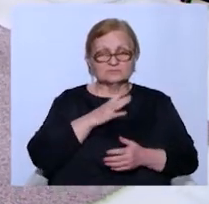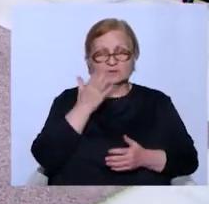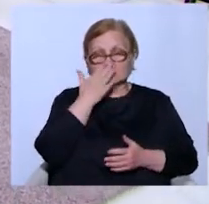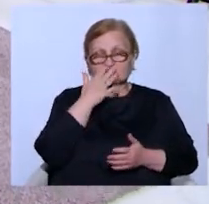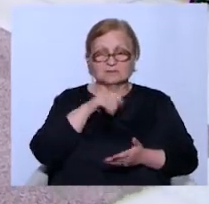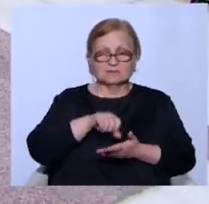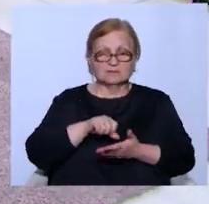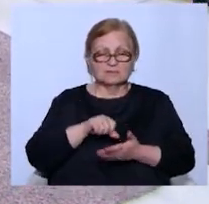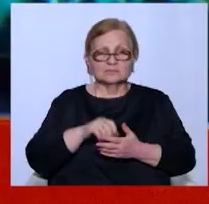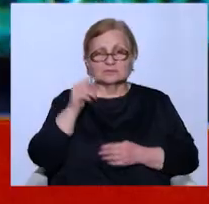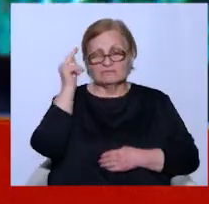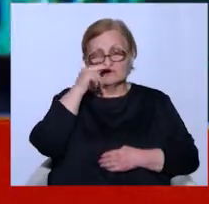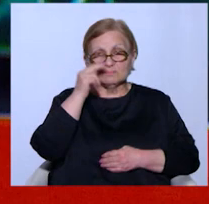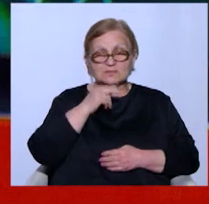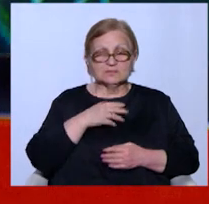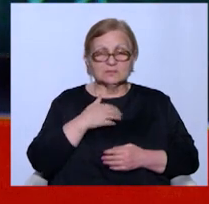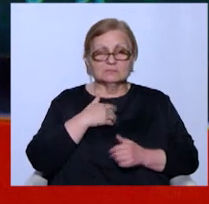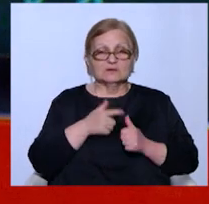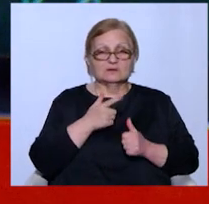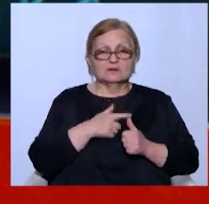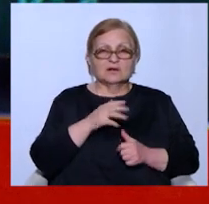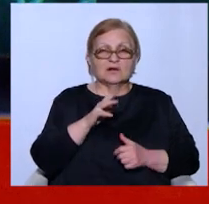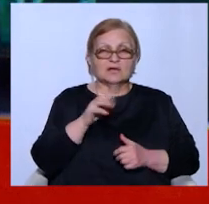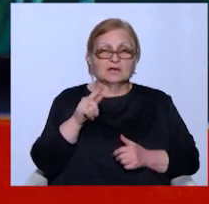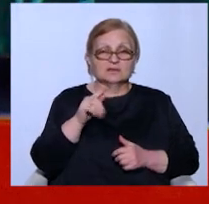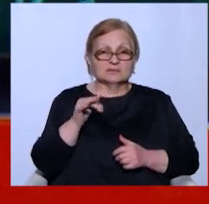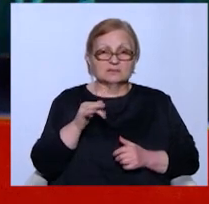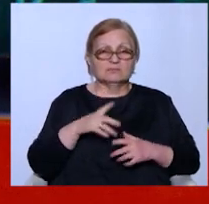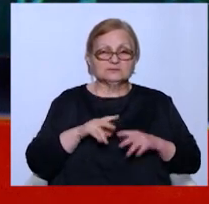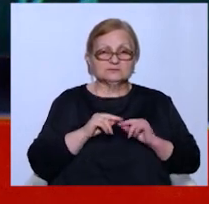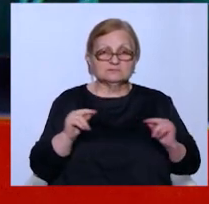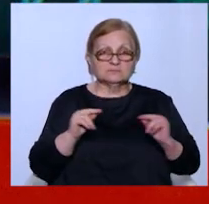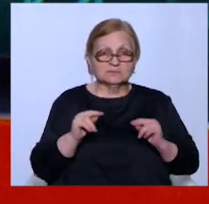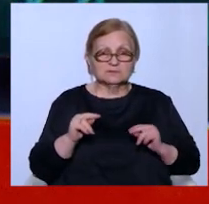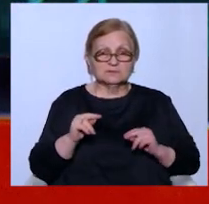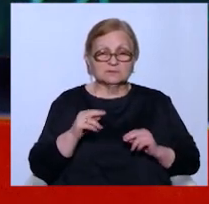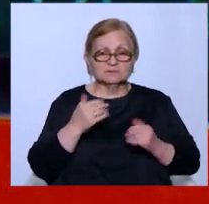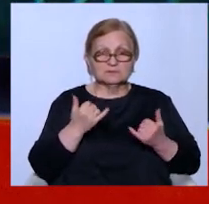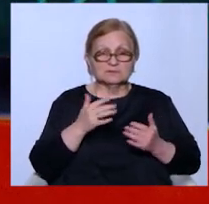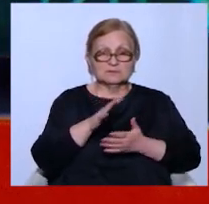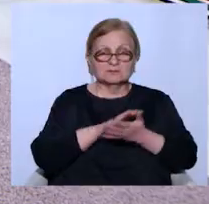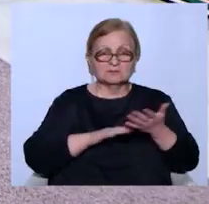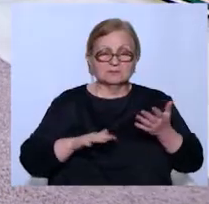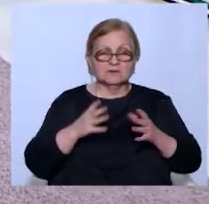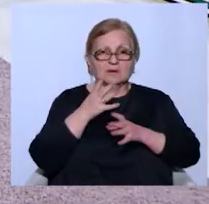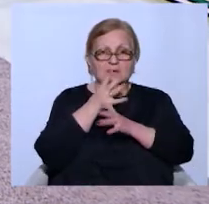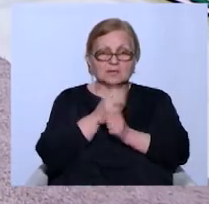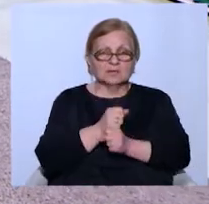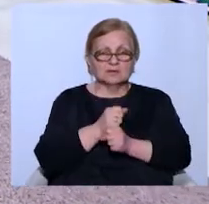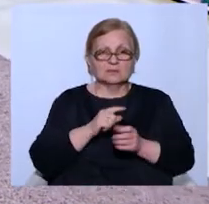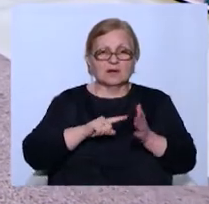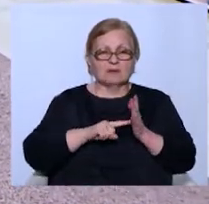გაკვეთილში ჩართულები და ვიმეცადინოთ. მე ვარ ქეთი, თქვენი მე7 კლასის მათემატიკის მასწავლებელი და დღეს გავაგზავნებთ ისევ შემოკლებული